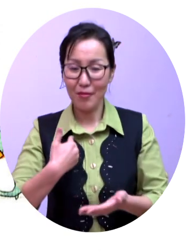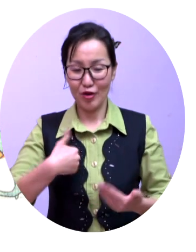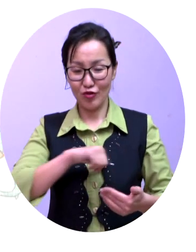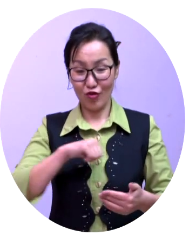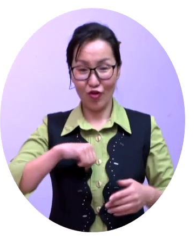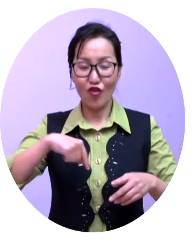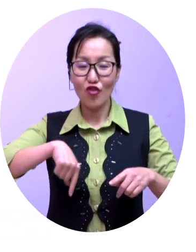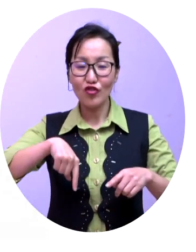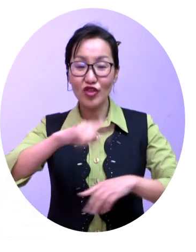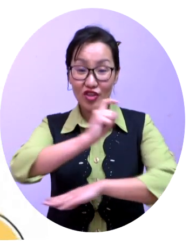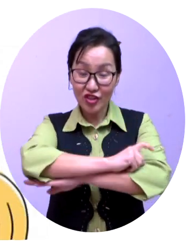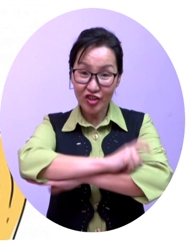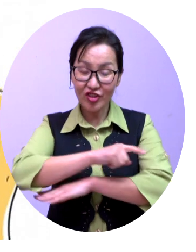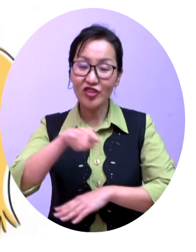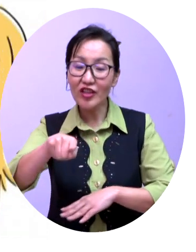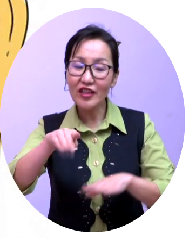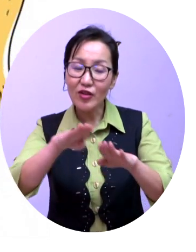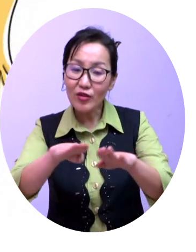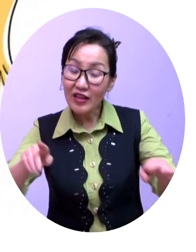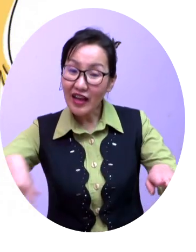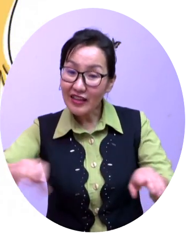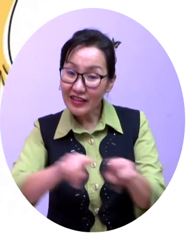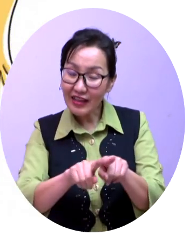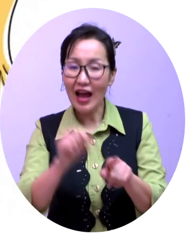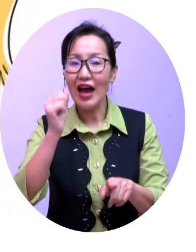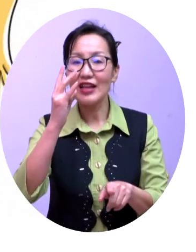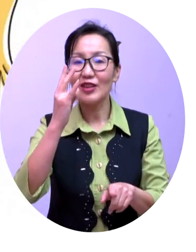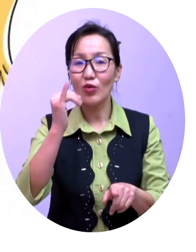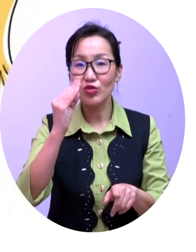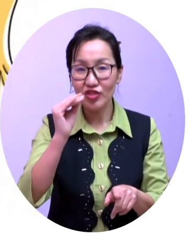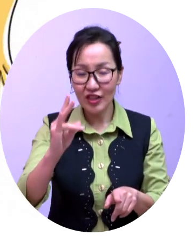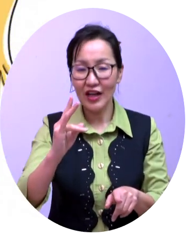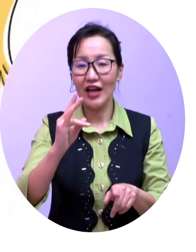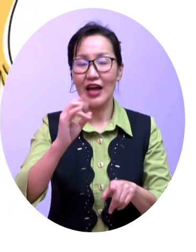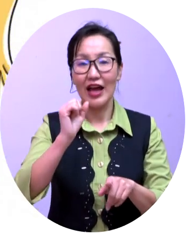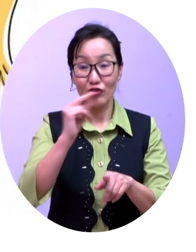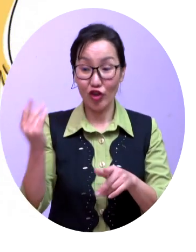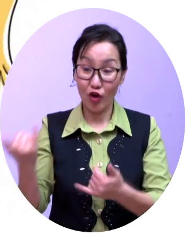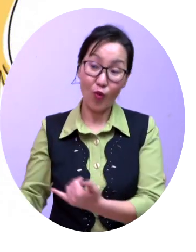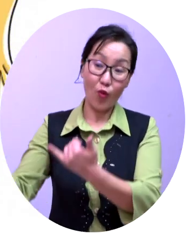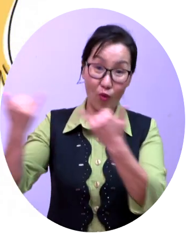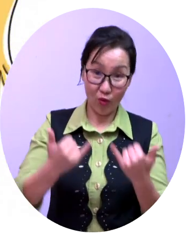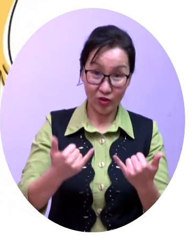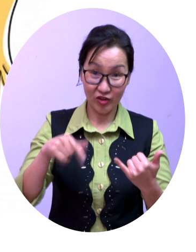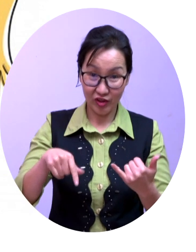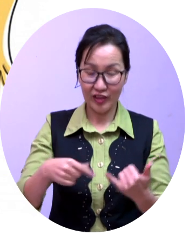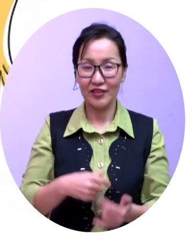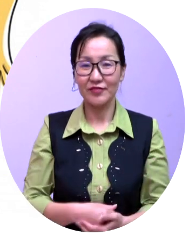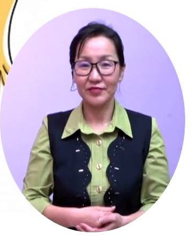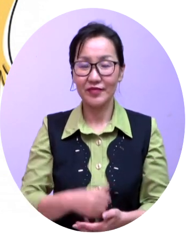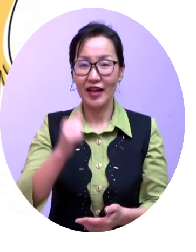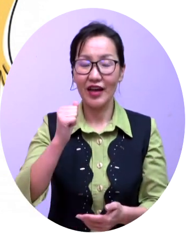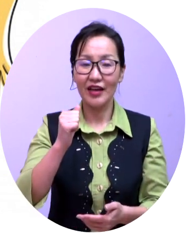хичээл та нарын үе тэнгийнхнээс анар ануужин хоёрыг урьж оролцуулж байна. За, анар найз